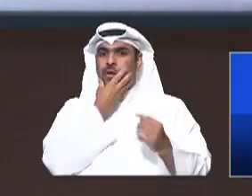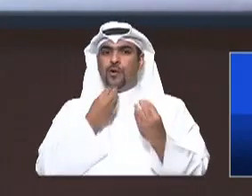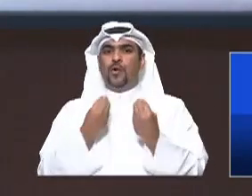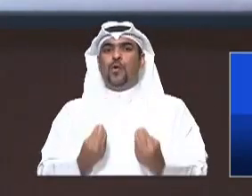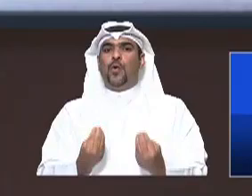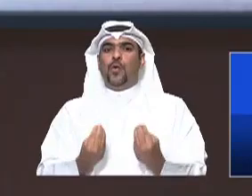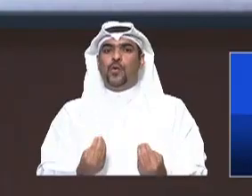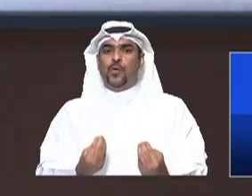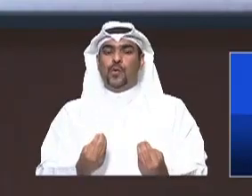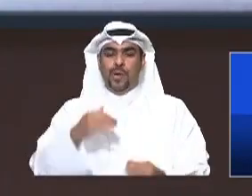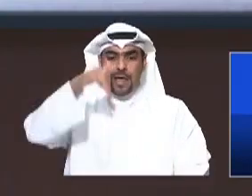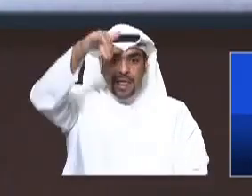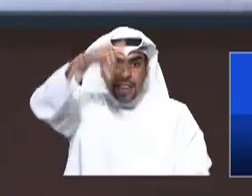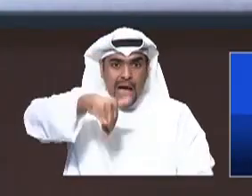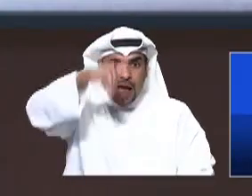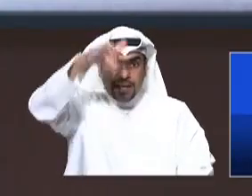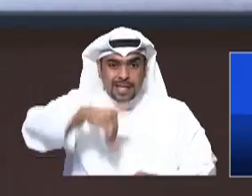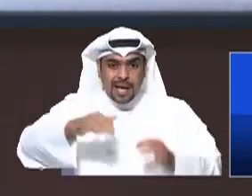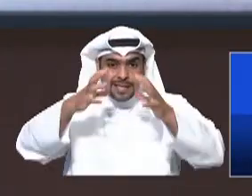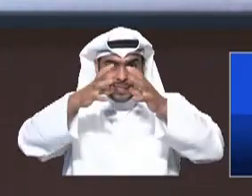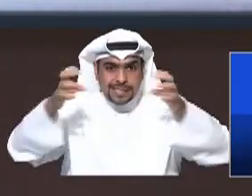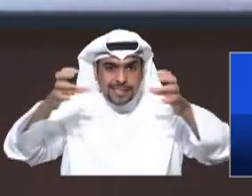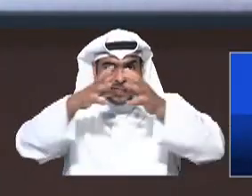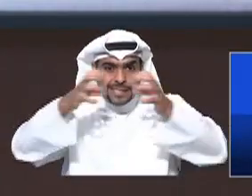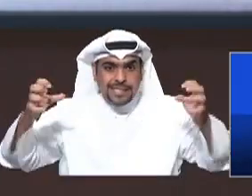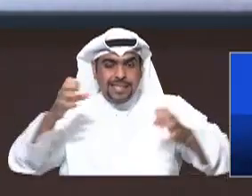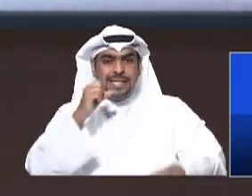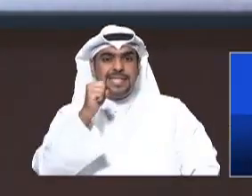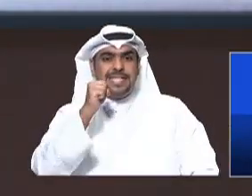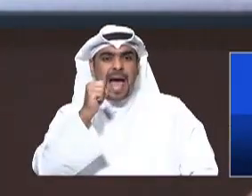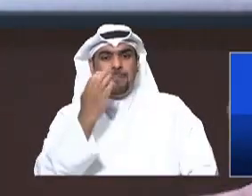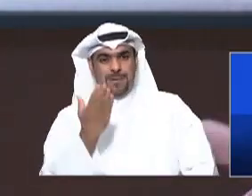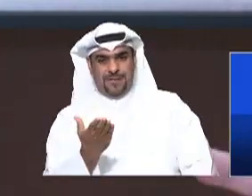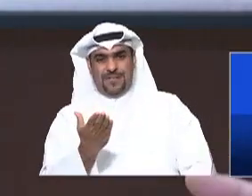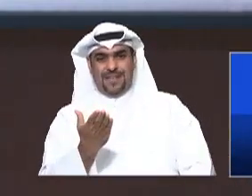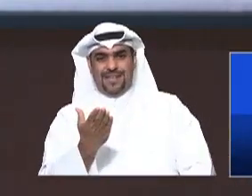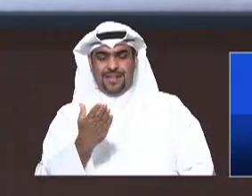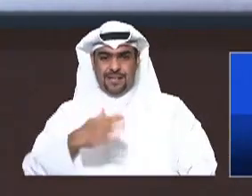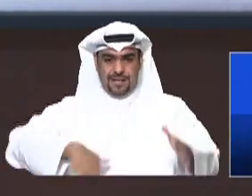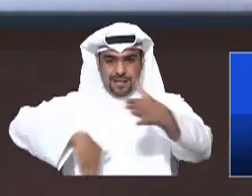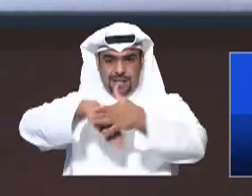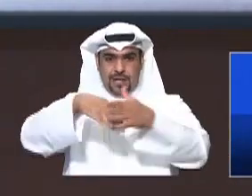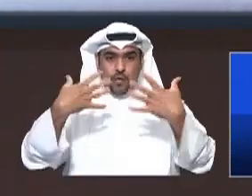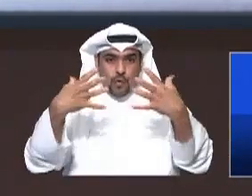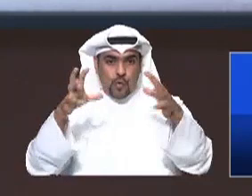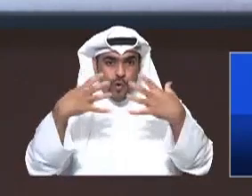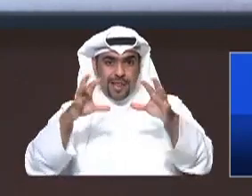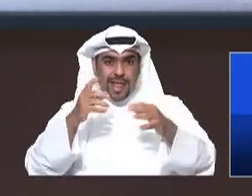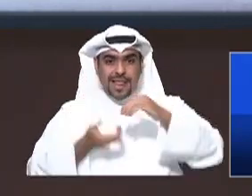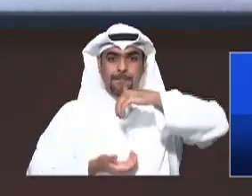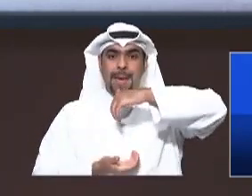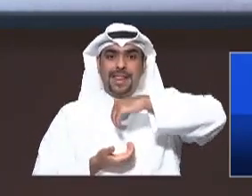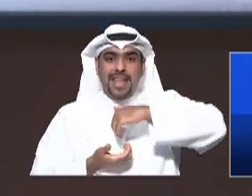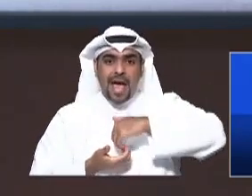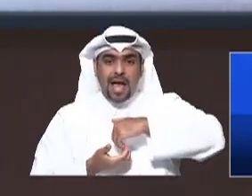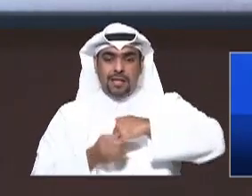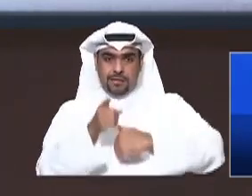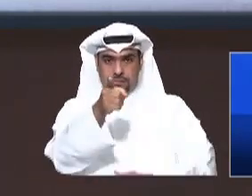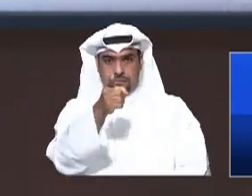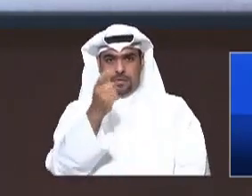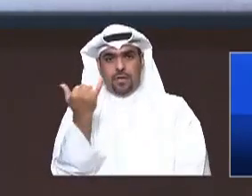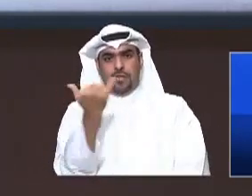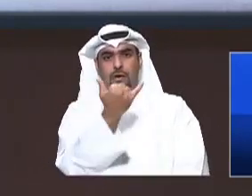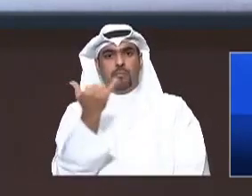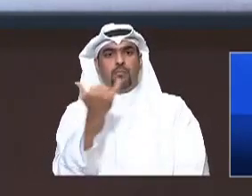يمثل الدولة ويمثل اتحاد، يمثل لعبة مهمة جدا. طبعا الكل مهتم في هذا